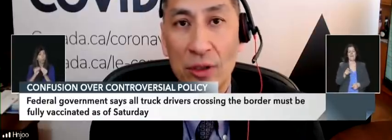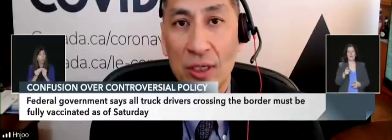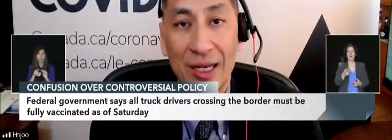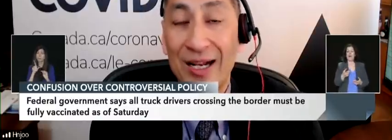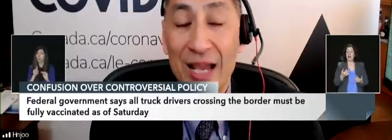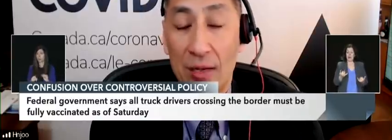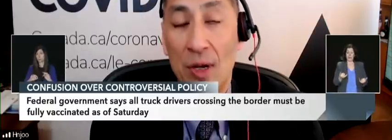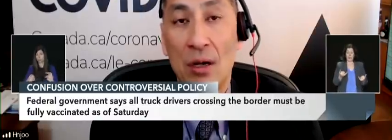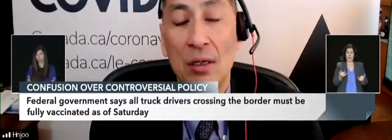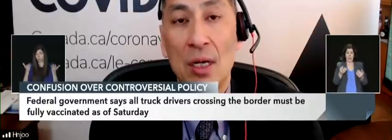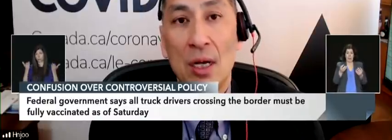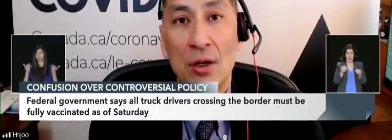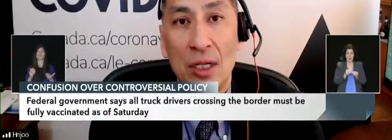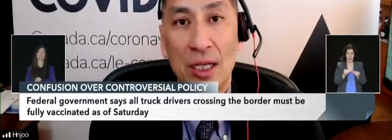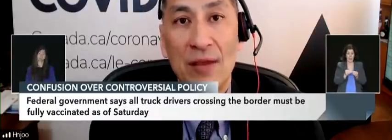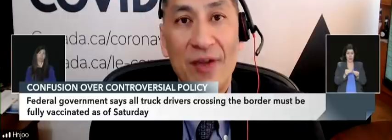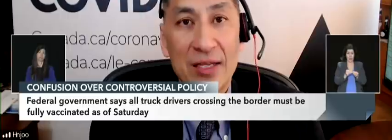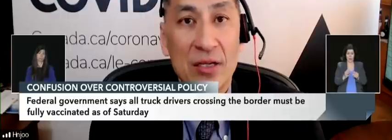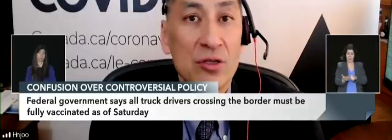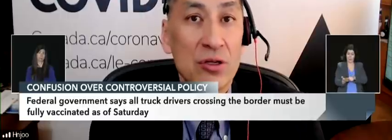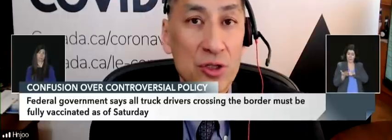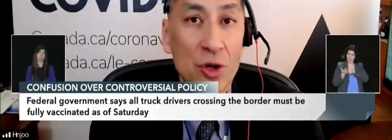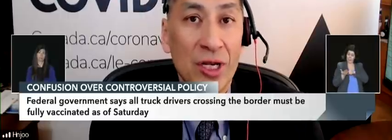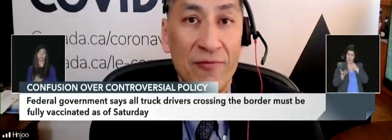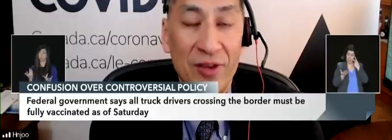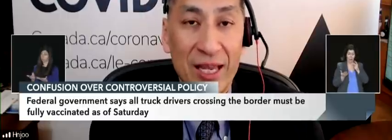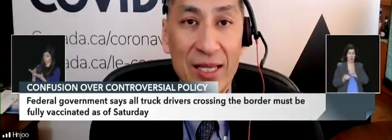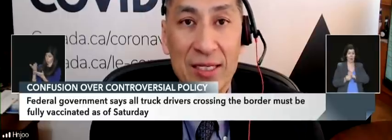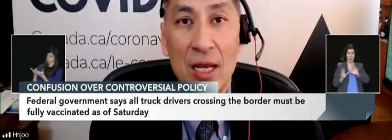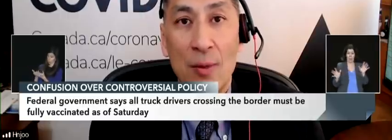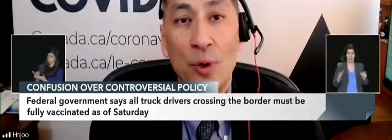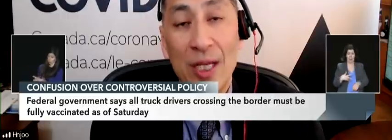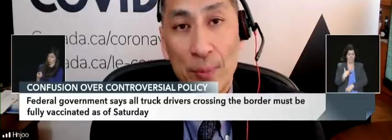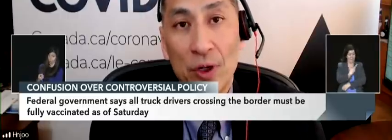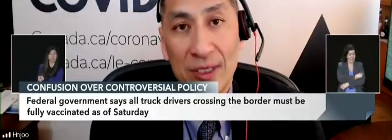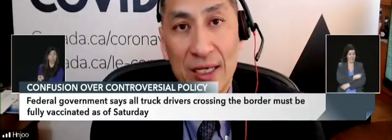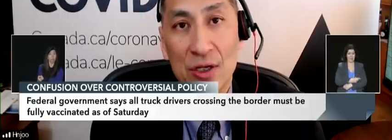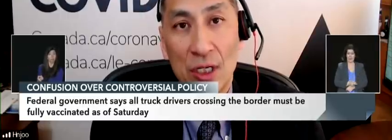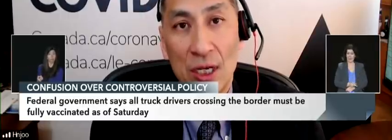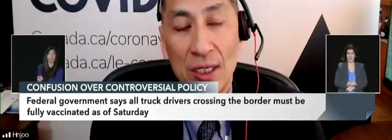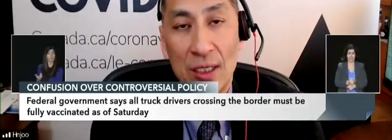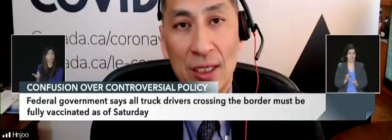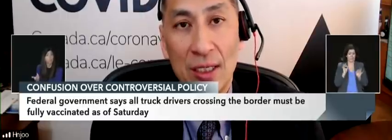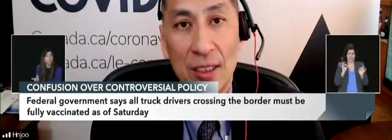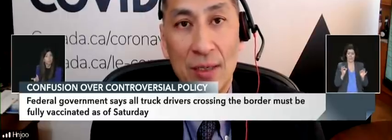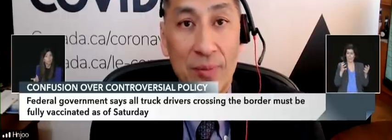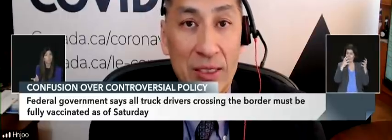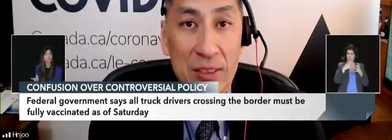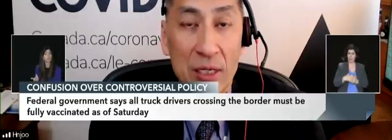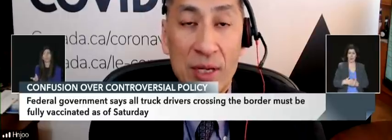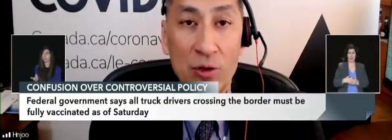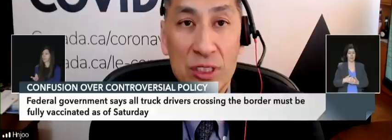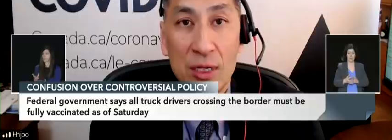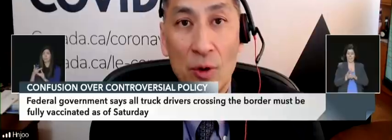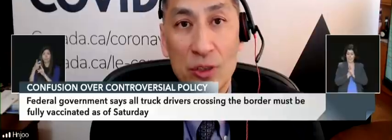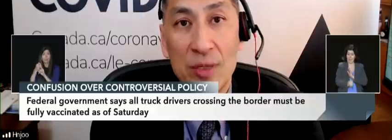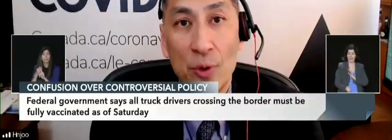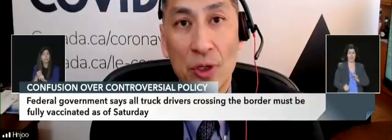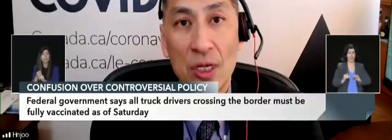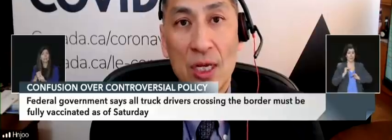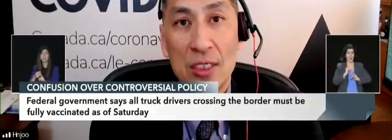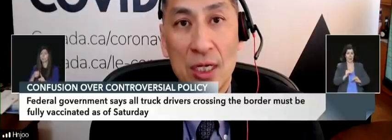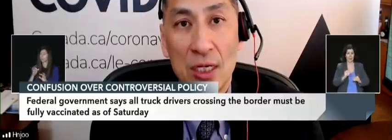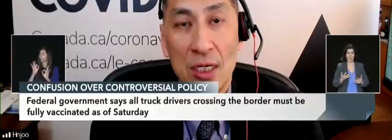démontrent clairement que les vaccins sont sûrs et efficaces pour la protection des personnes mais aussi